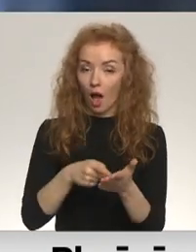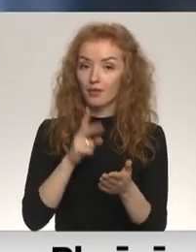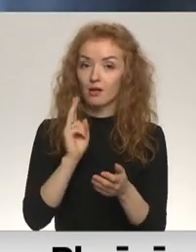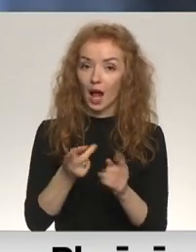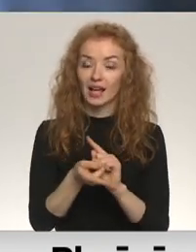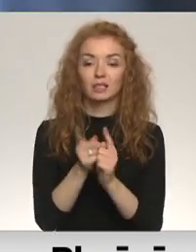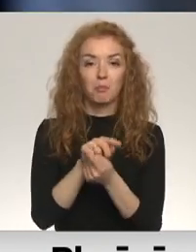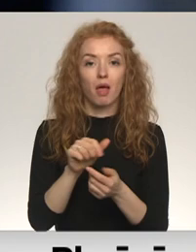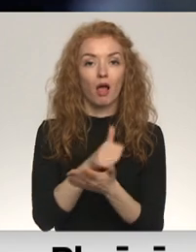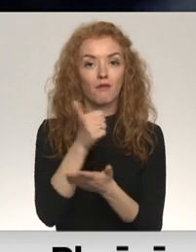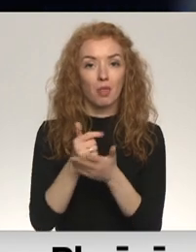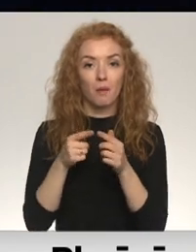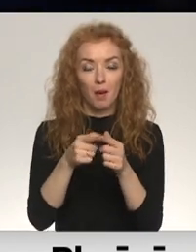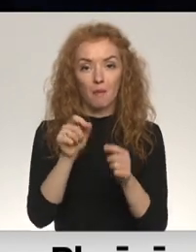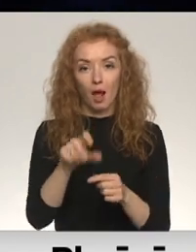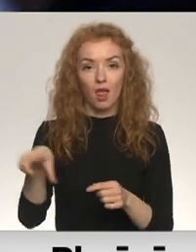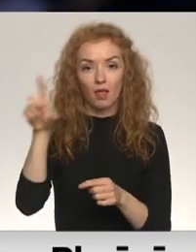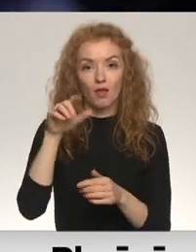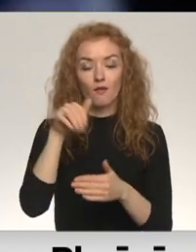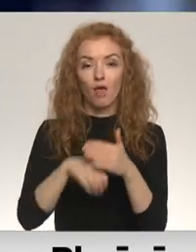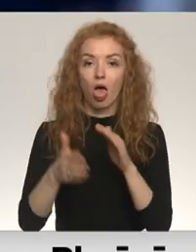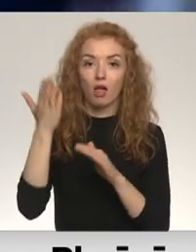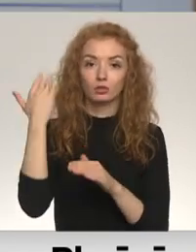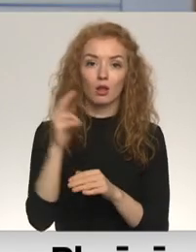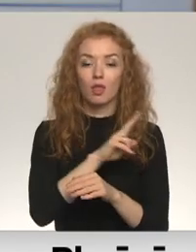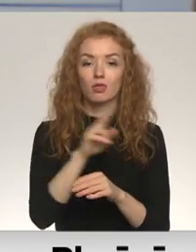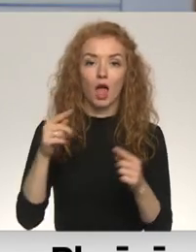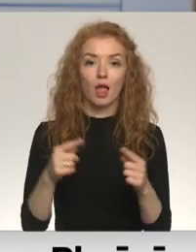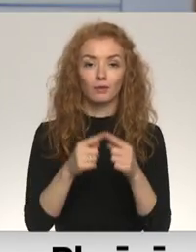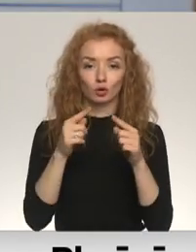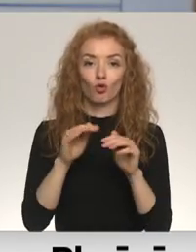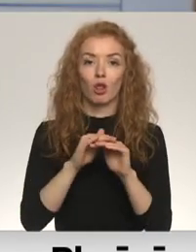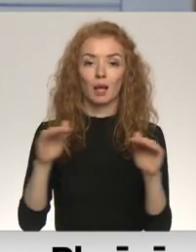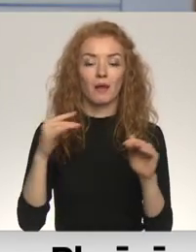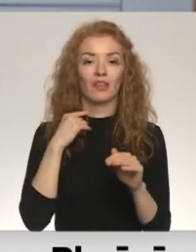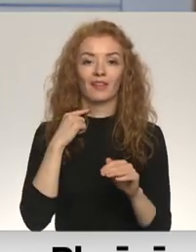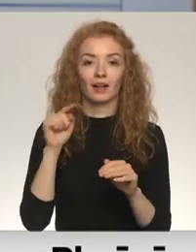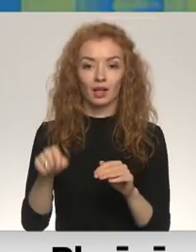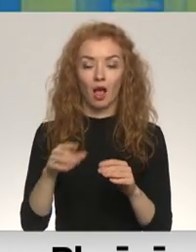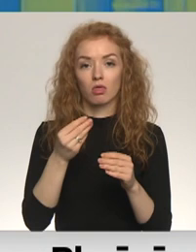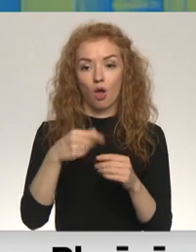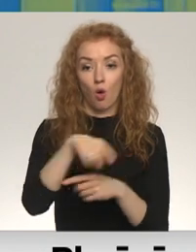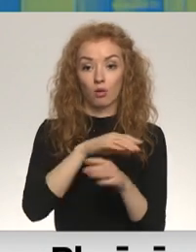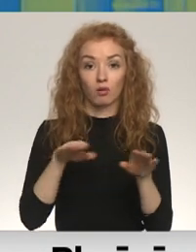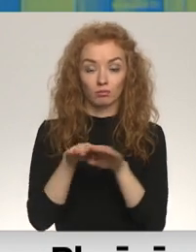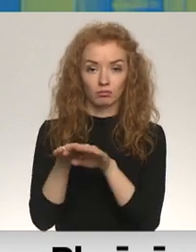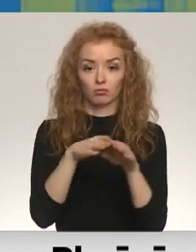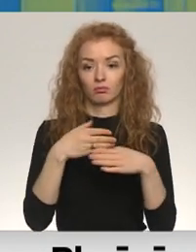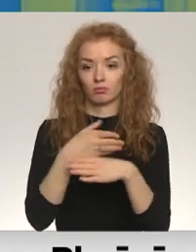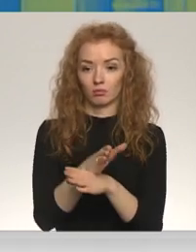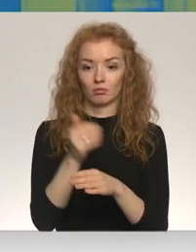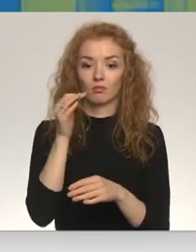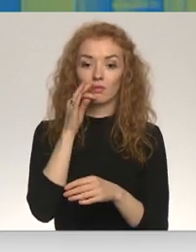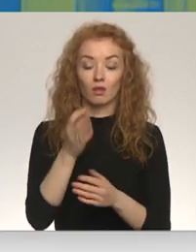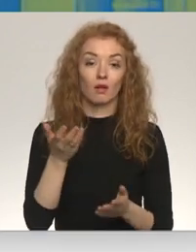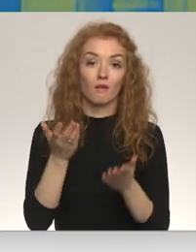izmaiņu galvenais mērķis ir palielināt vēsturiski netaisnīgu algu līmeni Rīgā, naudu pārdalot. Es nezinu, kļūdījos ar vārdu